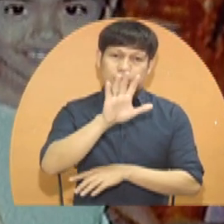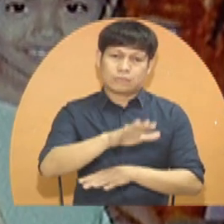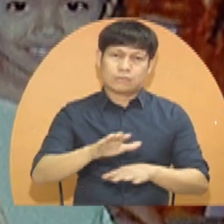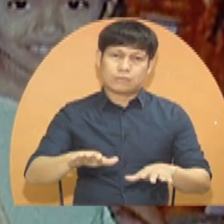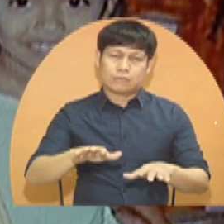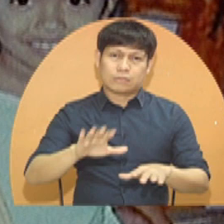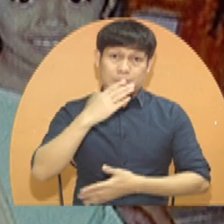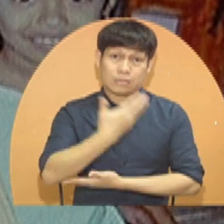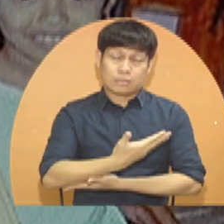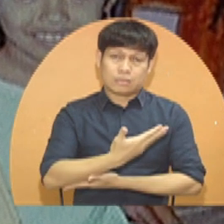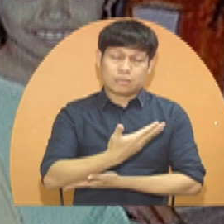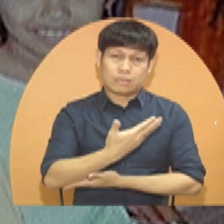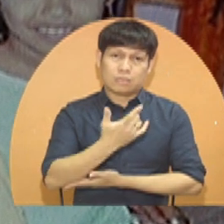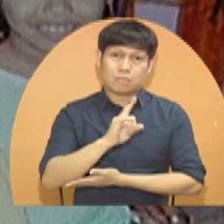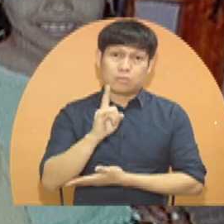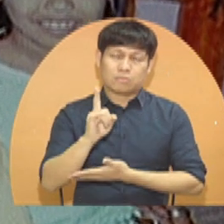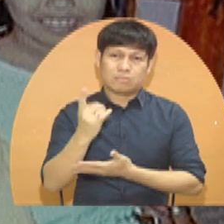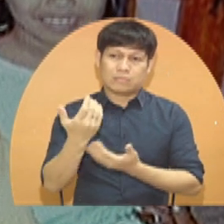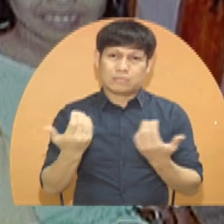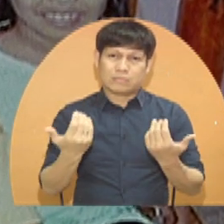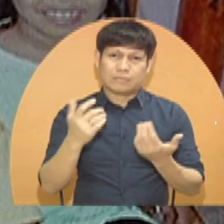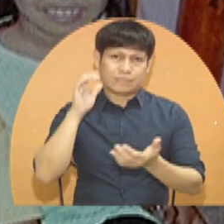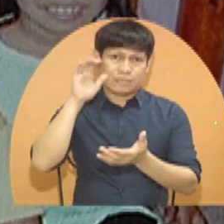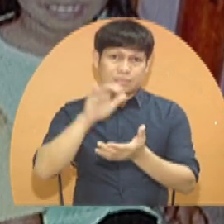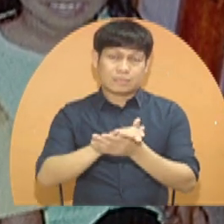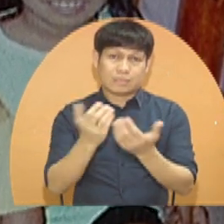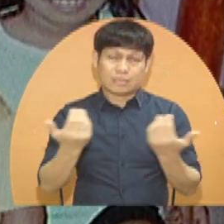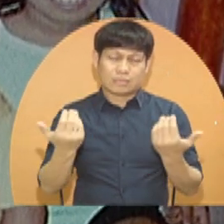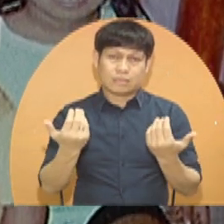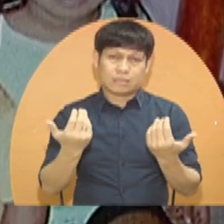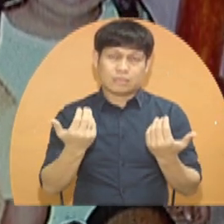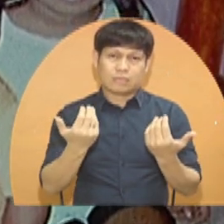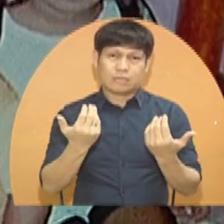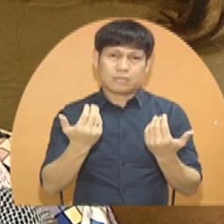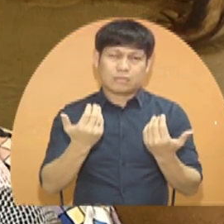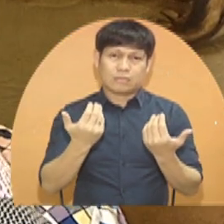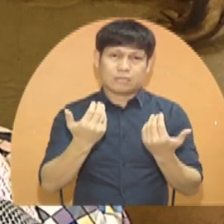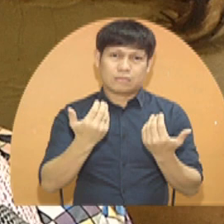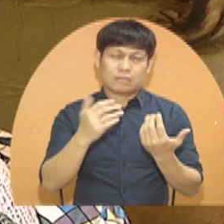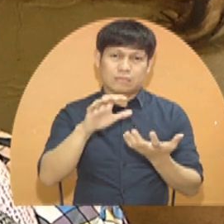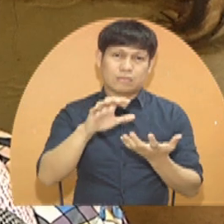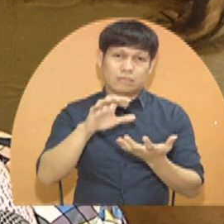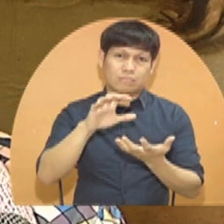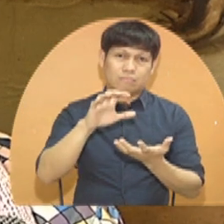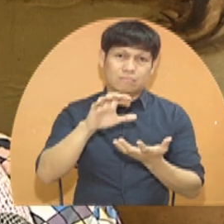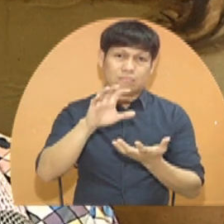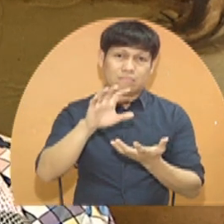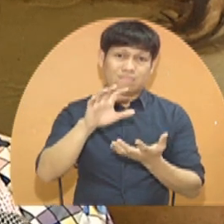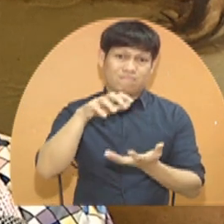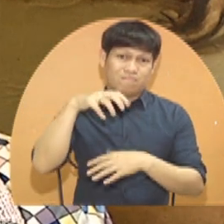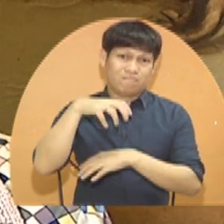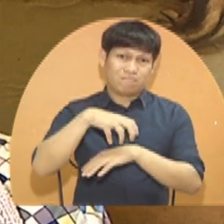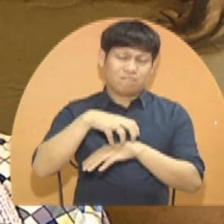ngunit 3 lamang ang nasa kanya dahil nagkahiwalay sila ng kanyang asawa. Namaga po yung spinal cord ko ayon sa doktor